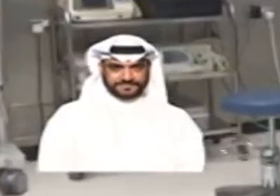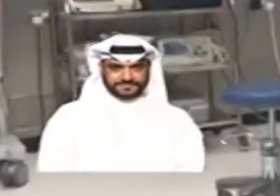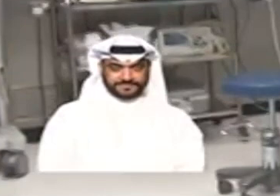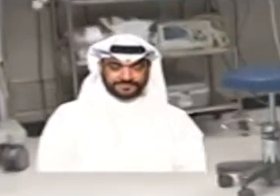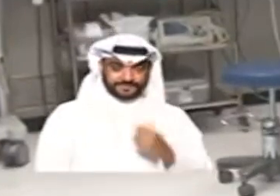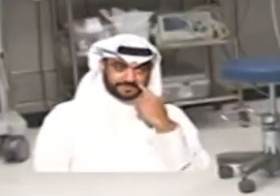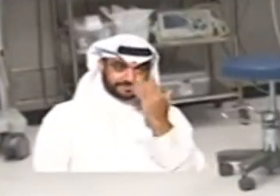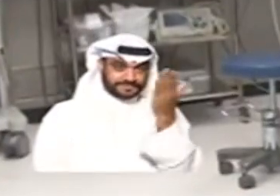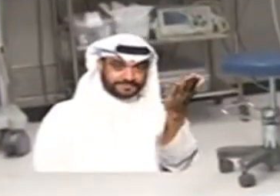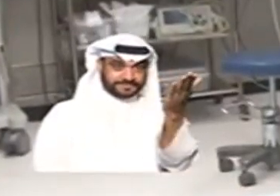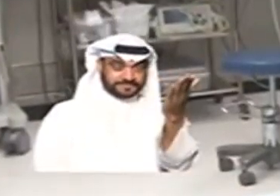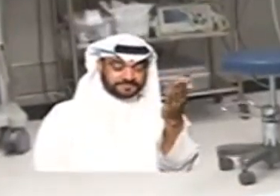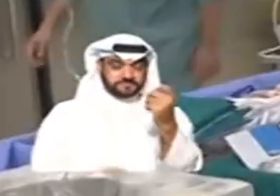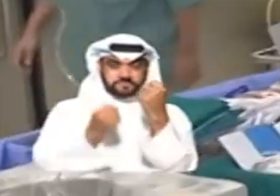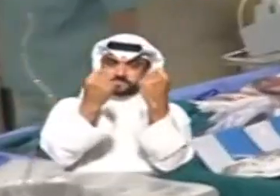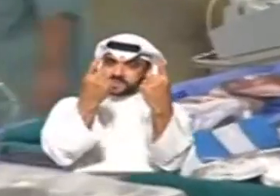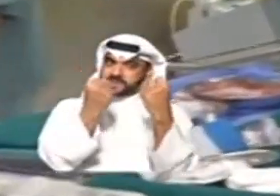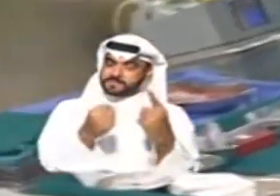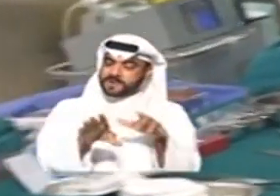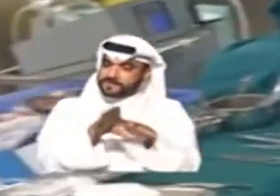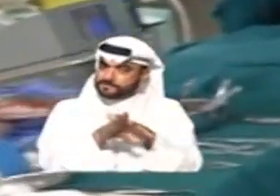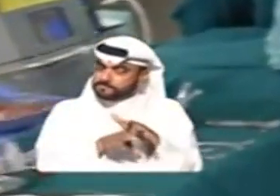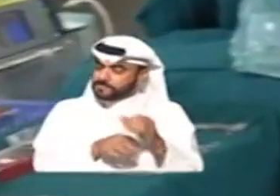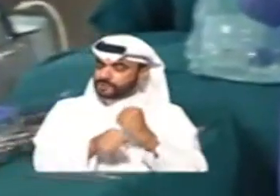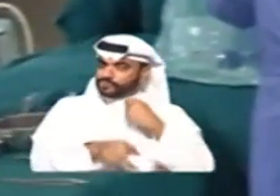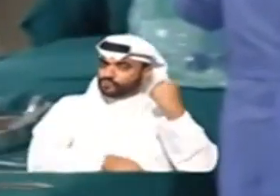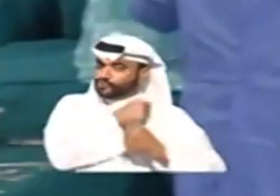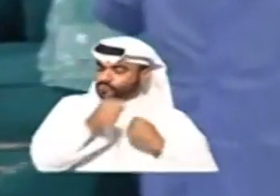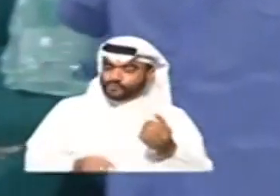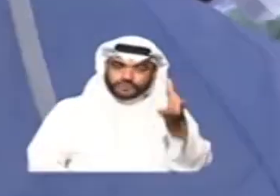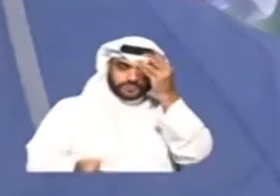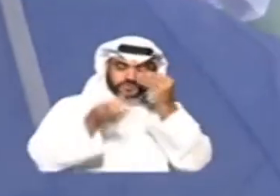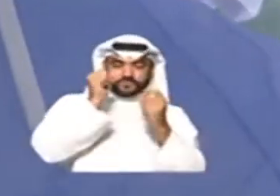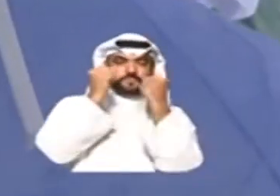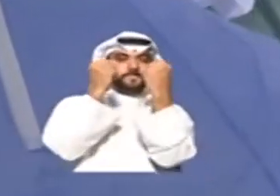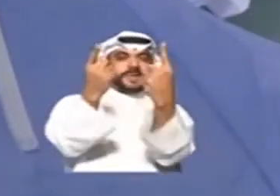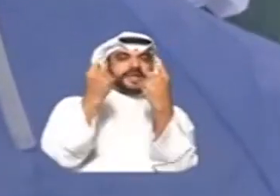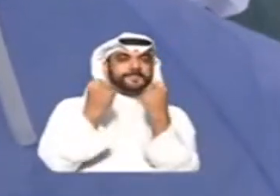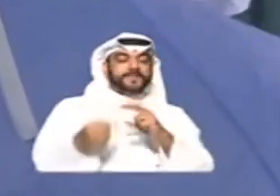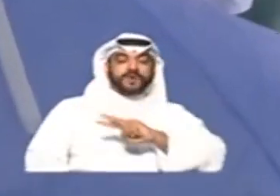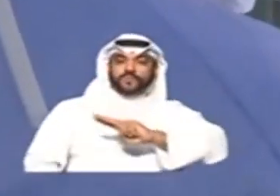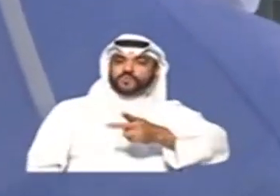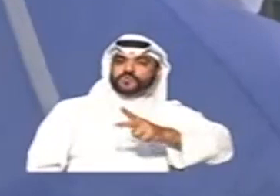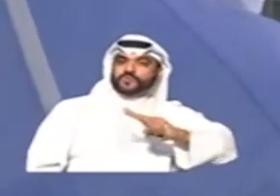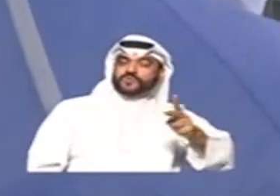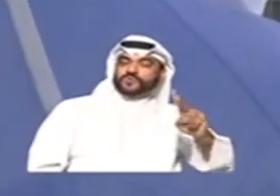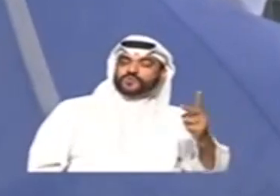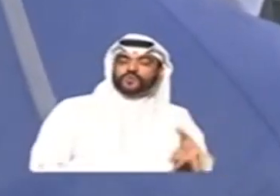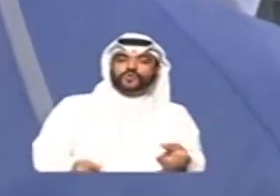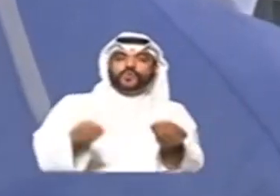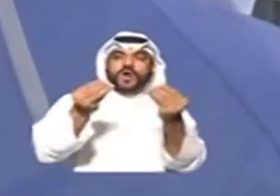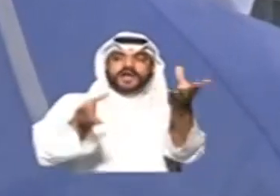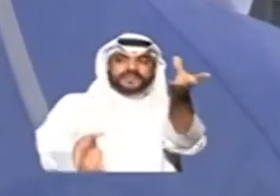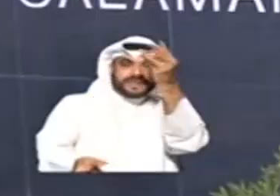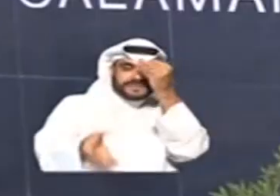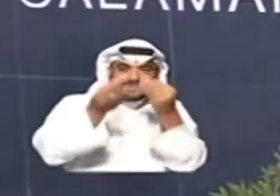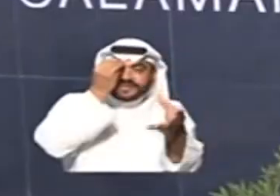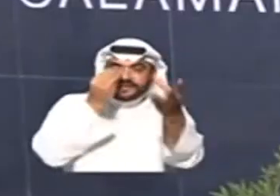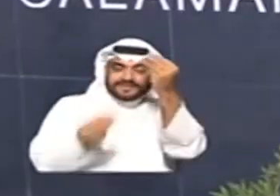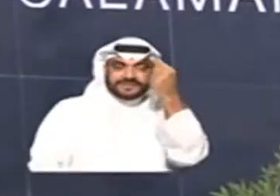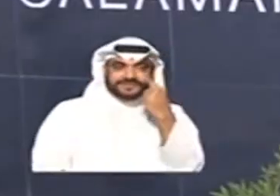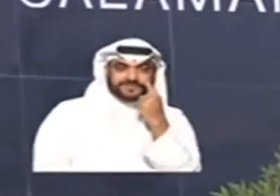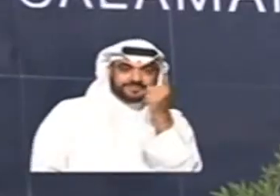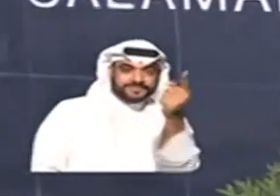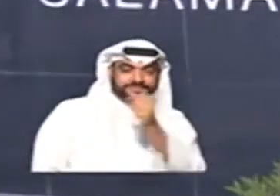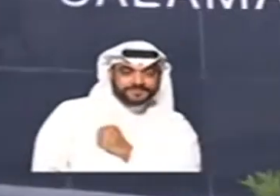لا مفاضلة إلا بالجهد ولا تمايز إلا بالمنجز، كثيرة هي قصص النجاح في الحياة المهنية،